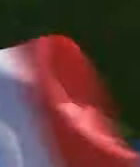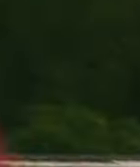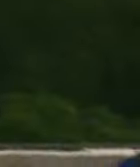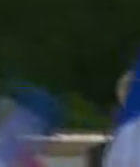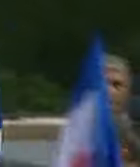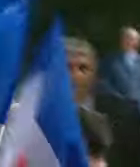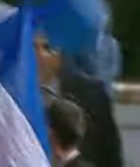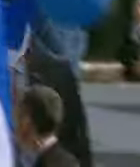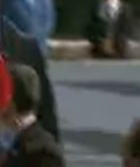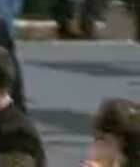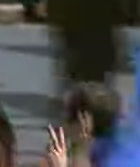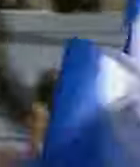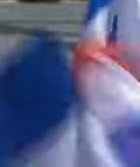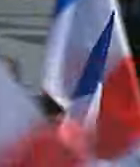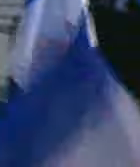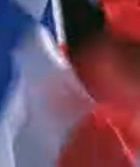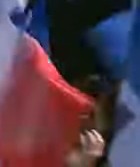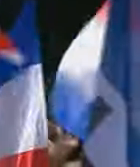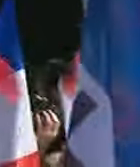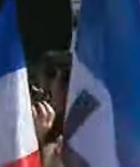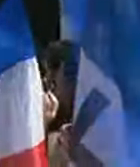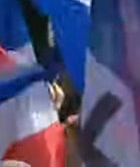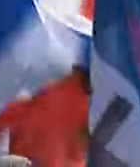ni ni niol